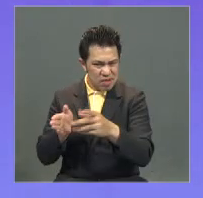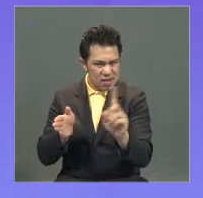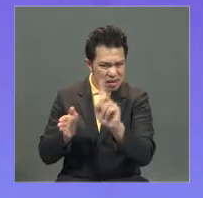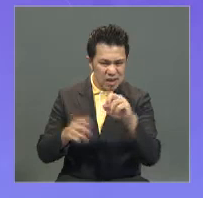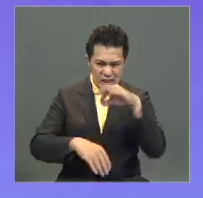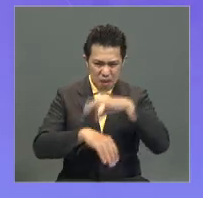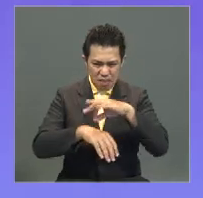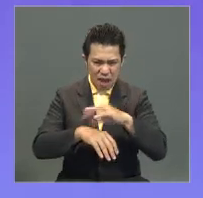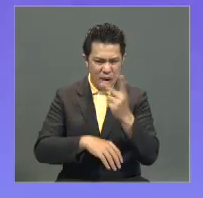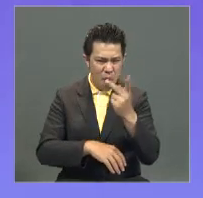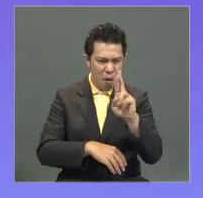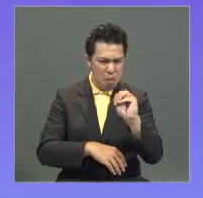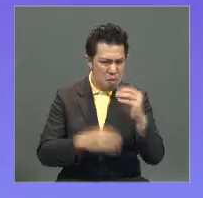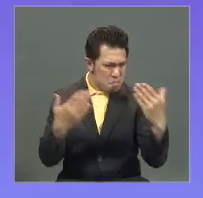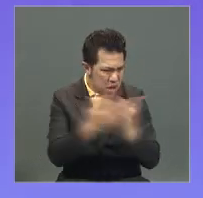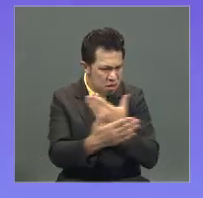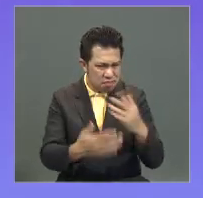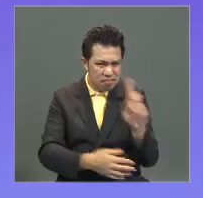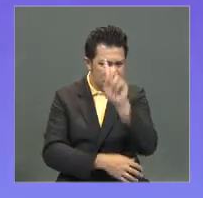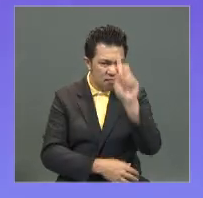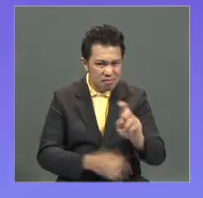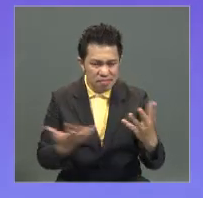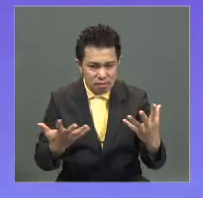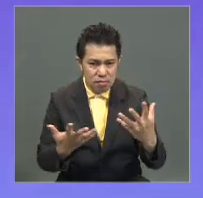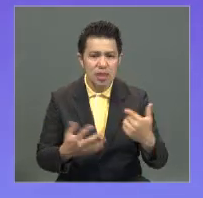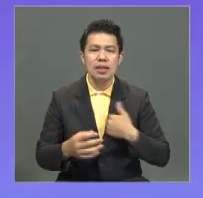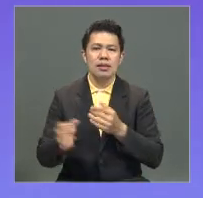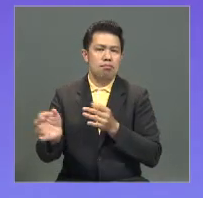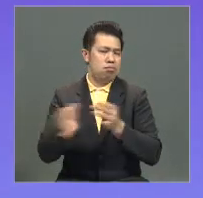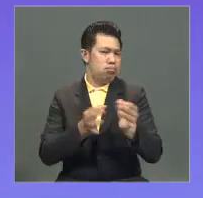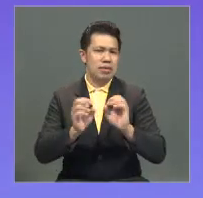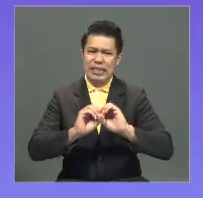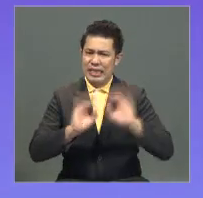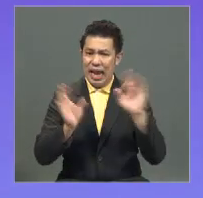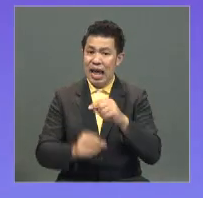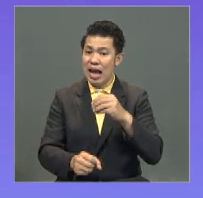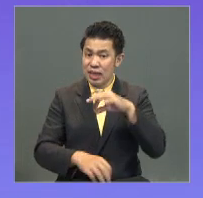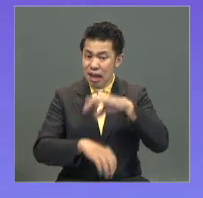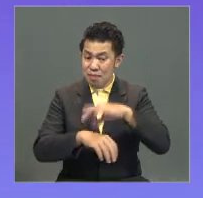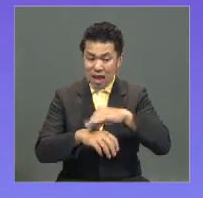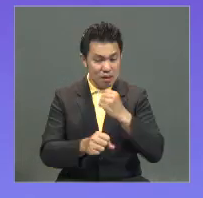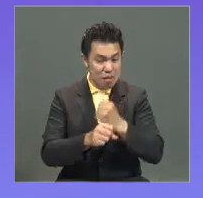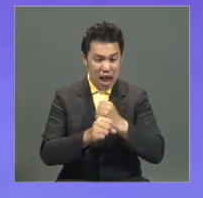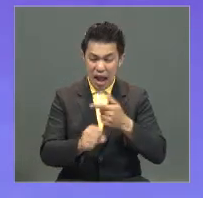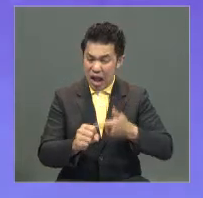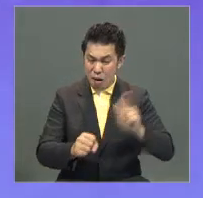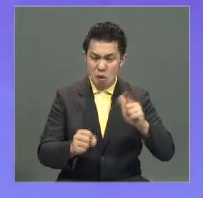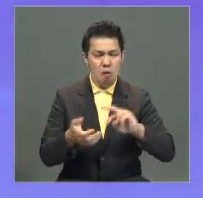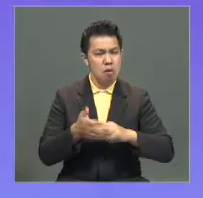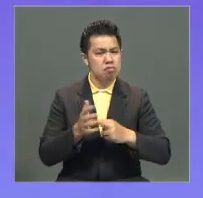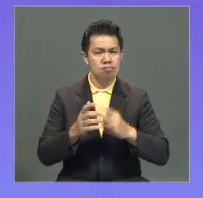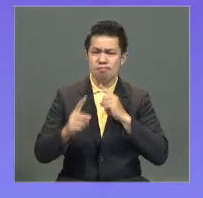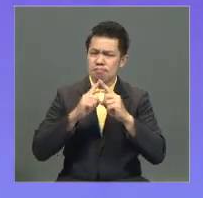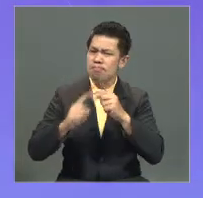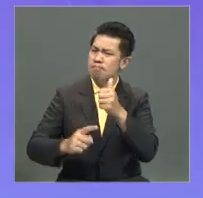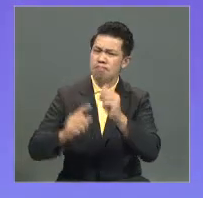การปรับคณะรัฐมนตรีเปลี่ยนตัวอะไรอย่างไรวันนี้ได้รับคำชี้แจงยืนยันชัดเจนว่าการลาออกในวันนี้ถือว่าเป็นการจากกันด้วย